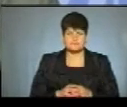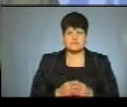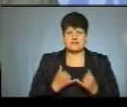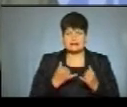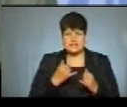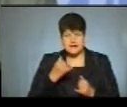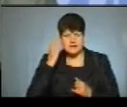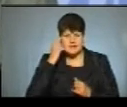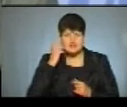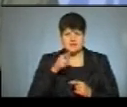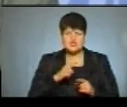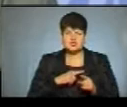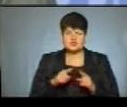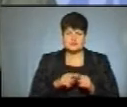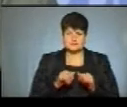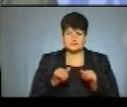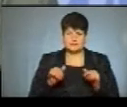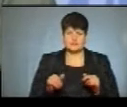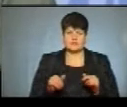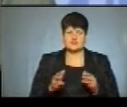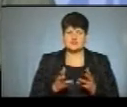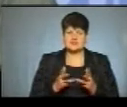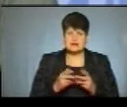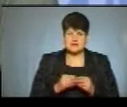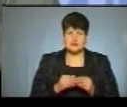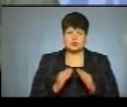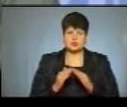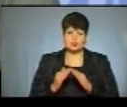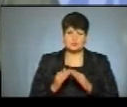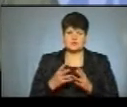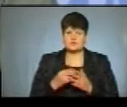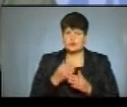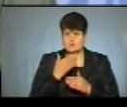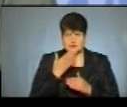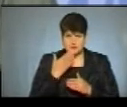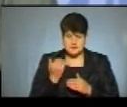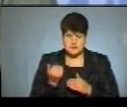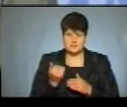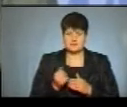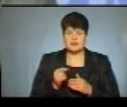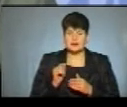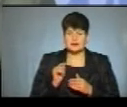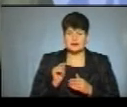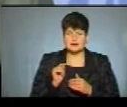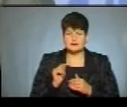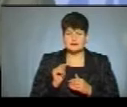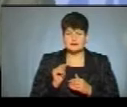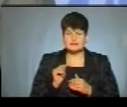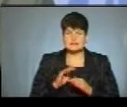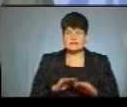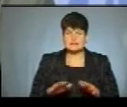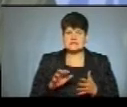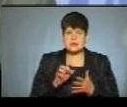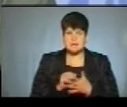Києва вони швидко ростуть, скажімо, чисельно, але та домівки своєї немає. І їм діти